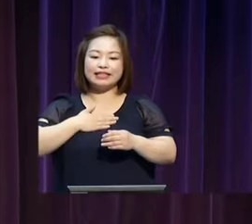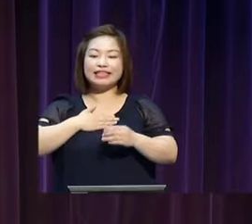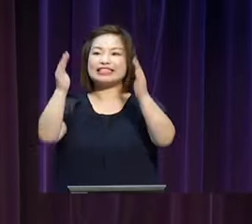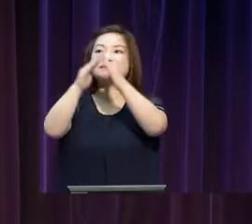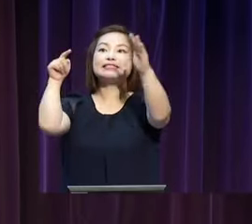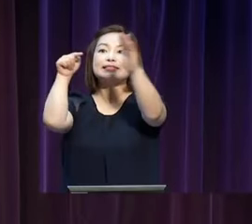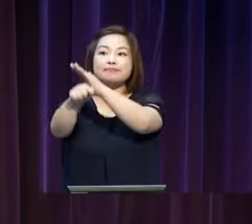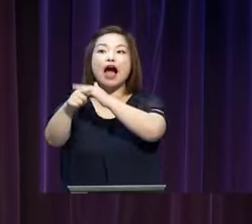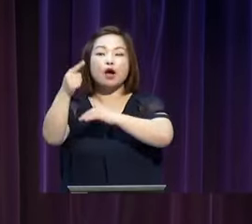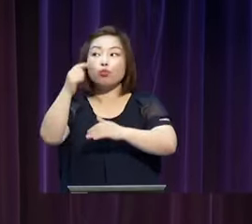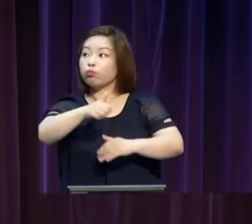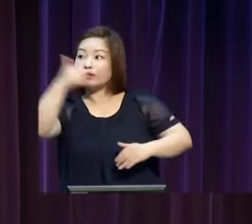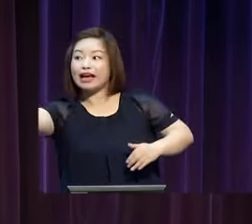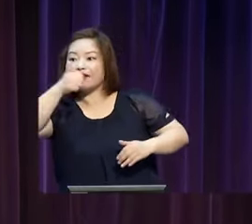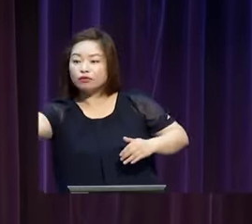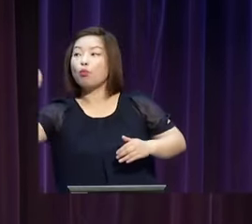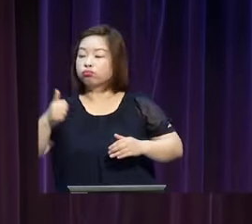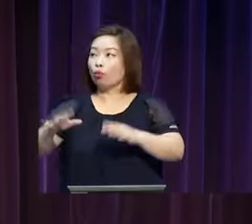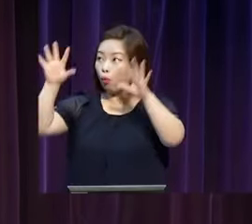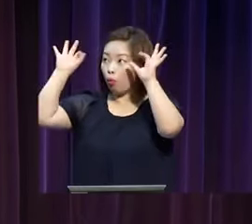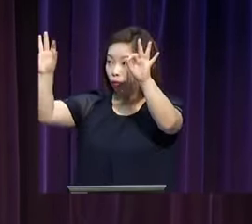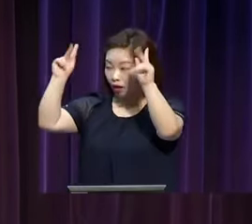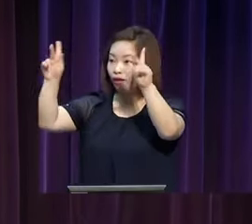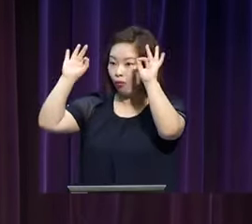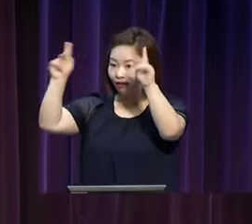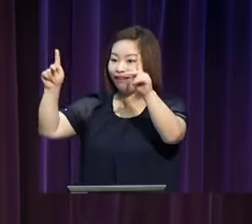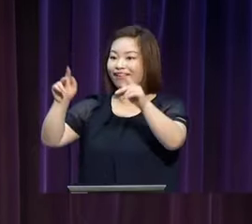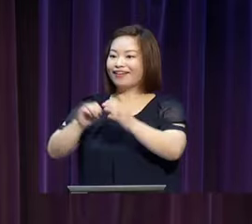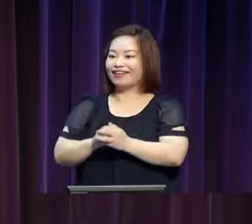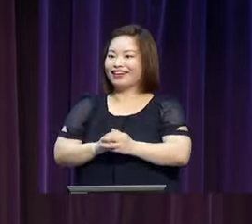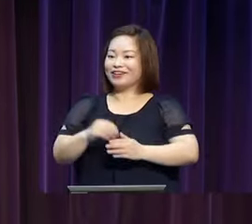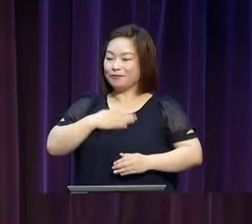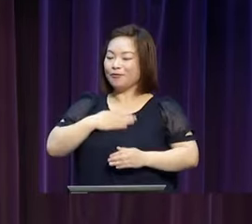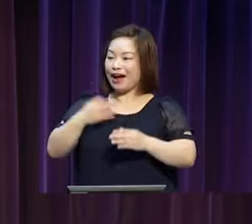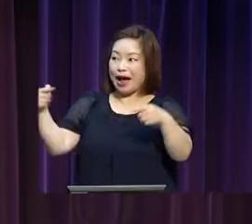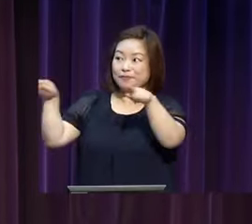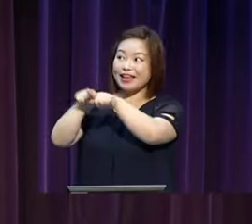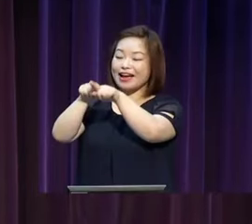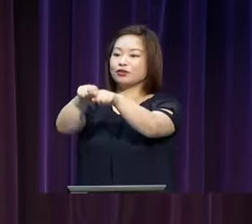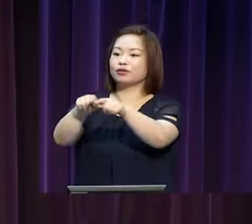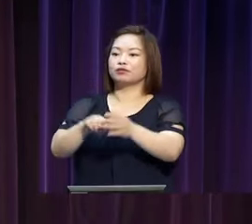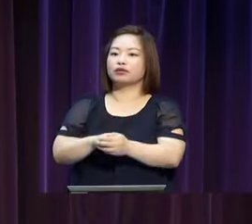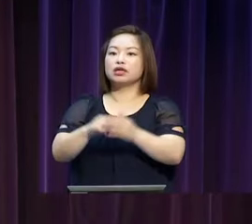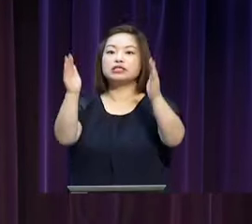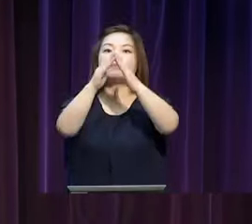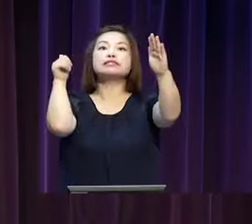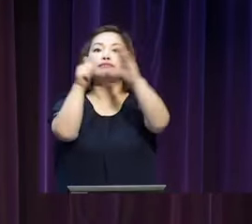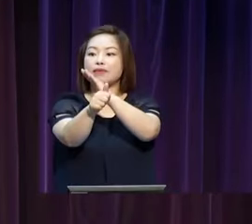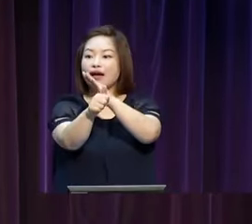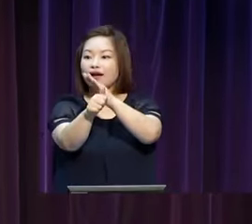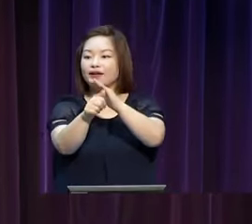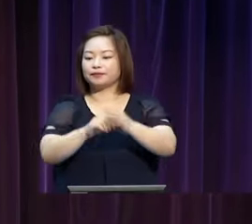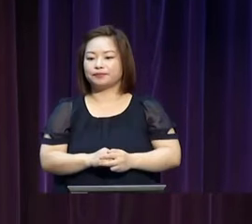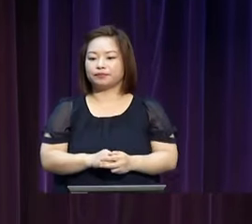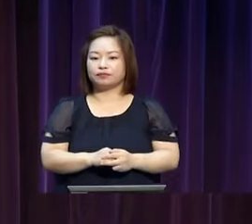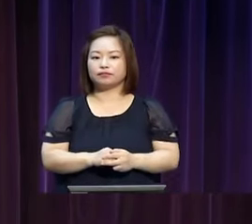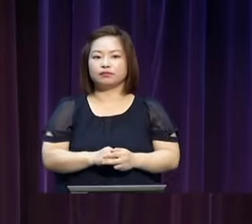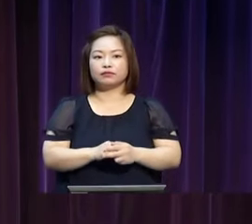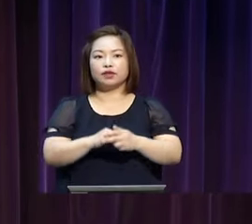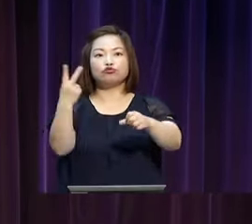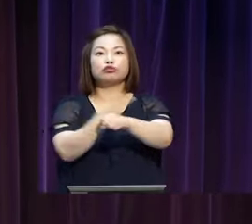그러더라고요. 그래서 아유 좋습니다. 여기까지 왔는데 신방 가죠. 신방을 가는데 한